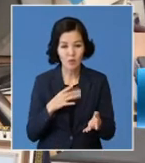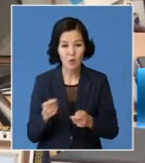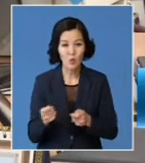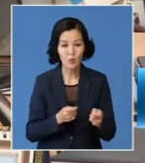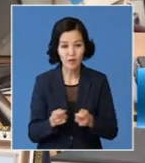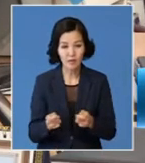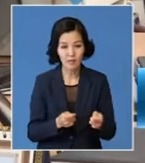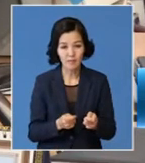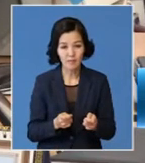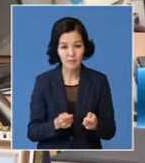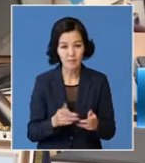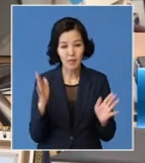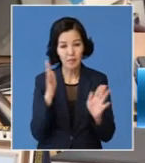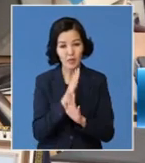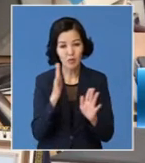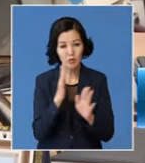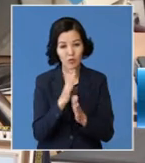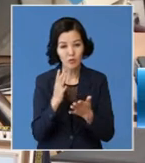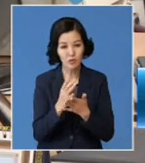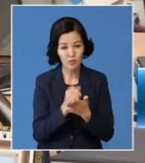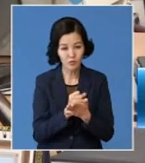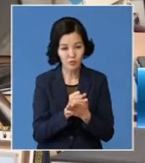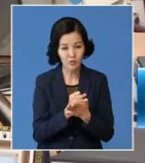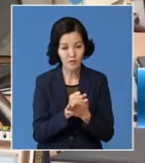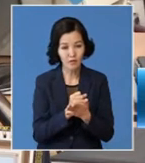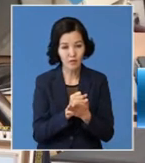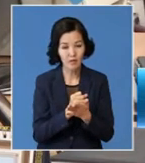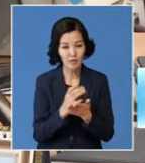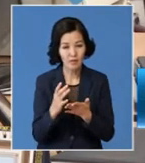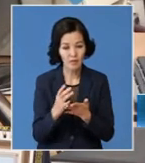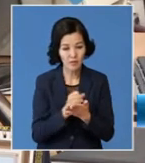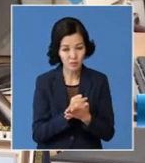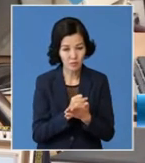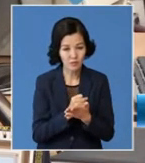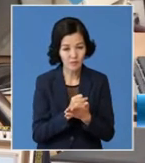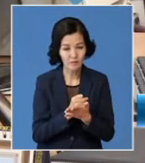управлением природных ресурсов